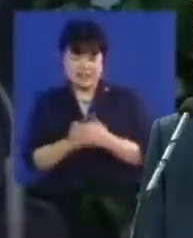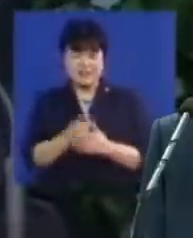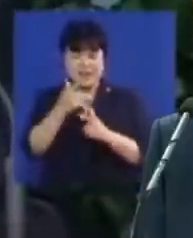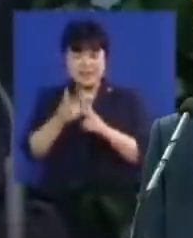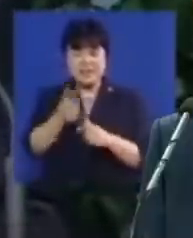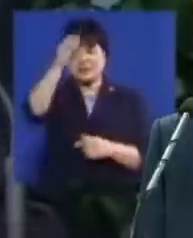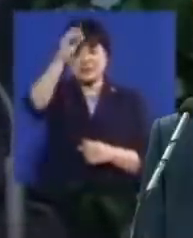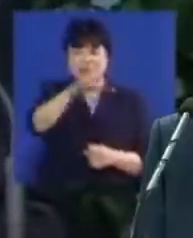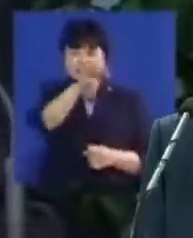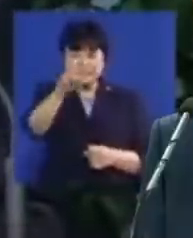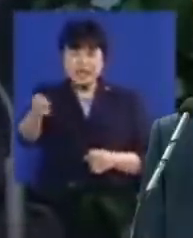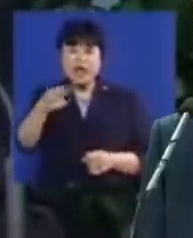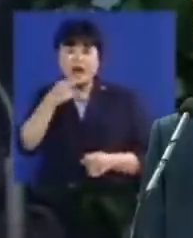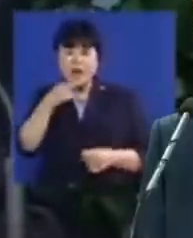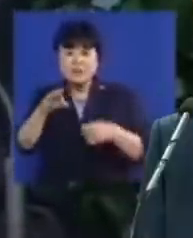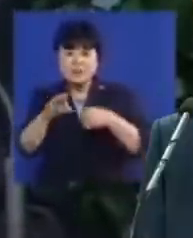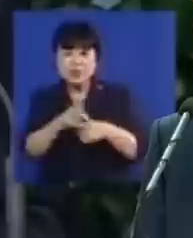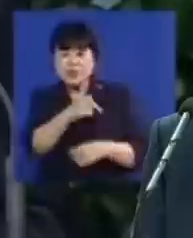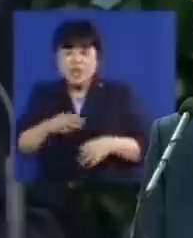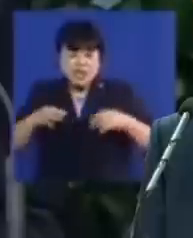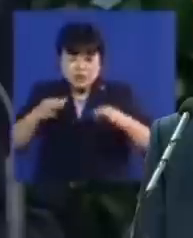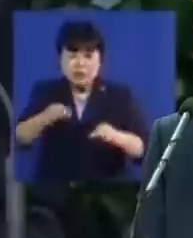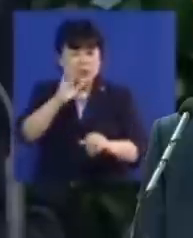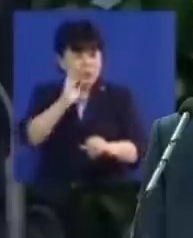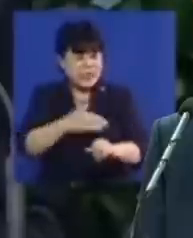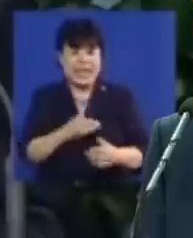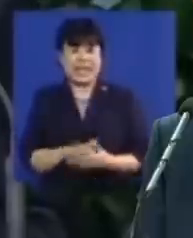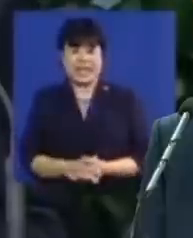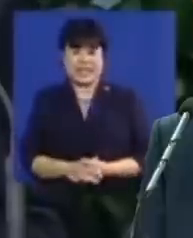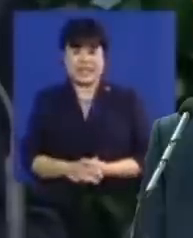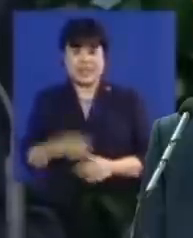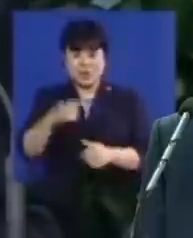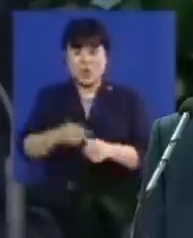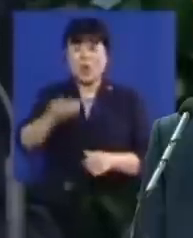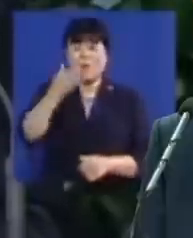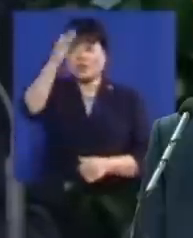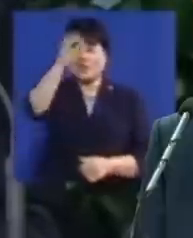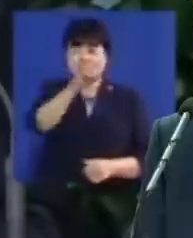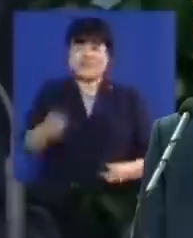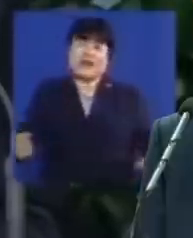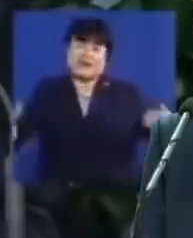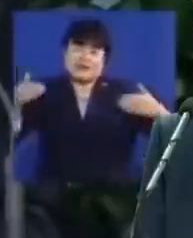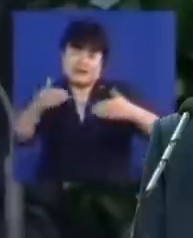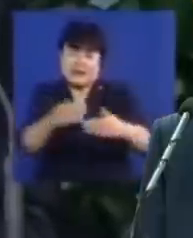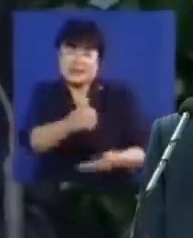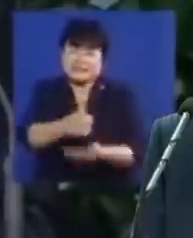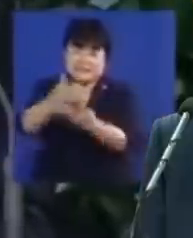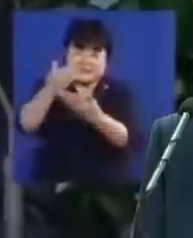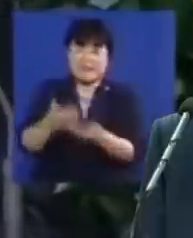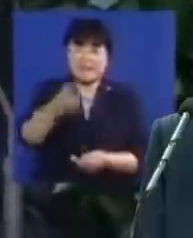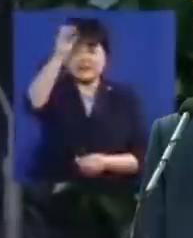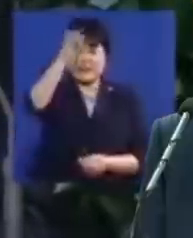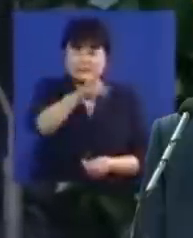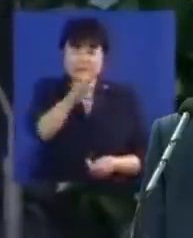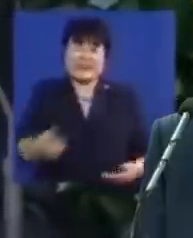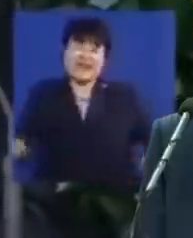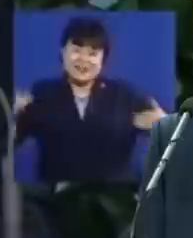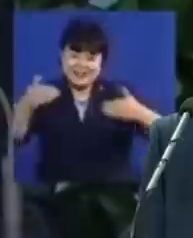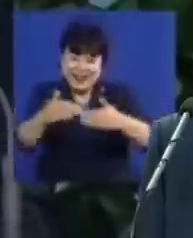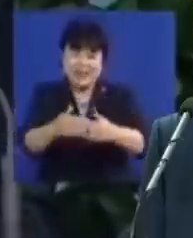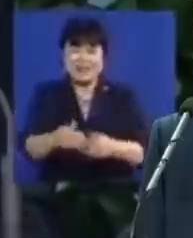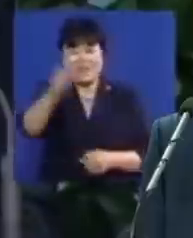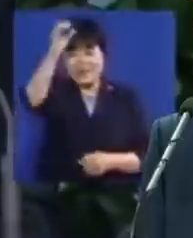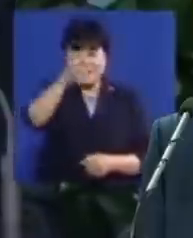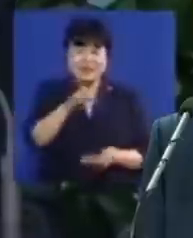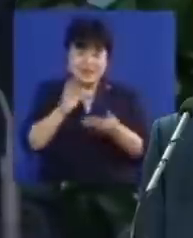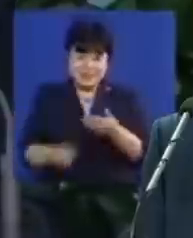예수 십자가 없이 큰 소리 할 도리가 없어요. 욕을 얻어먹어도 십자가를 끌어안고 칭찬해도 십자가를 끌어안고